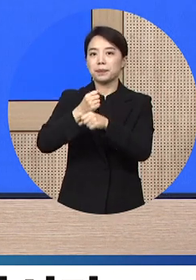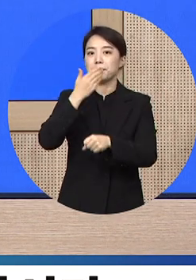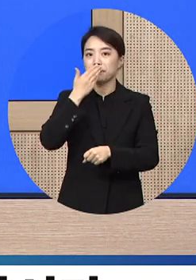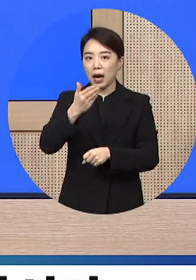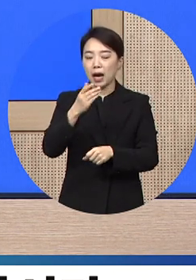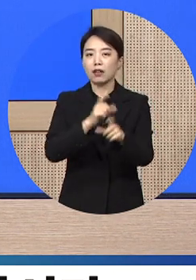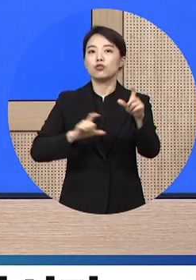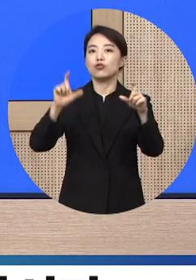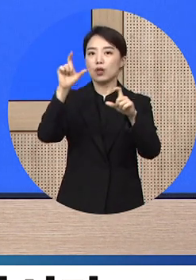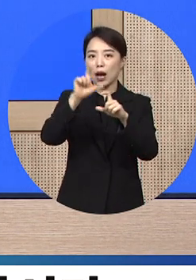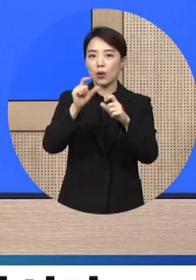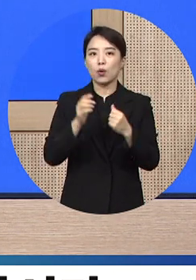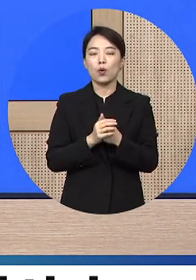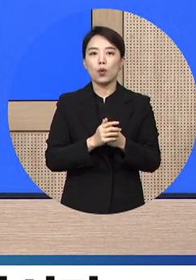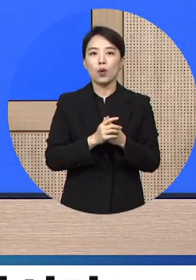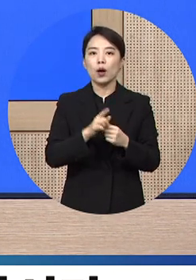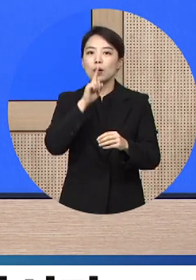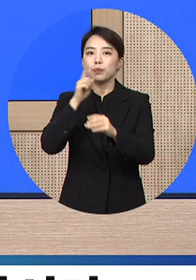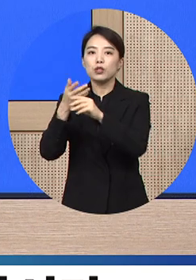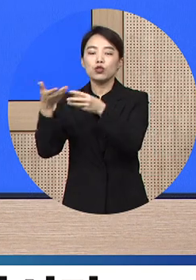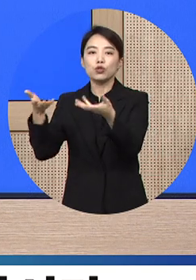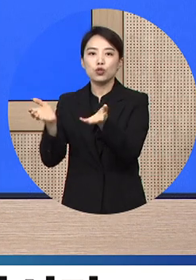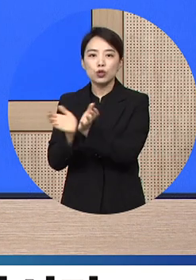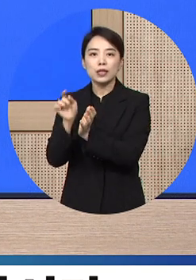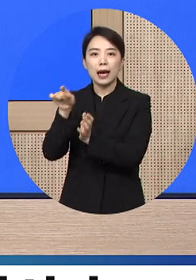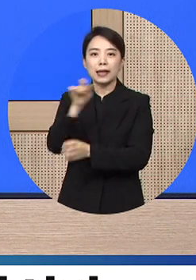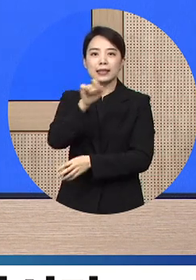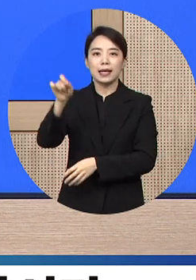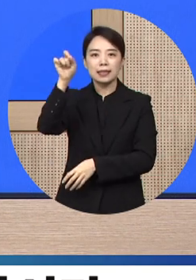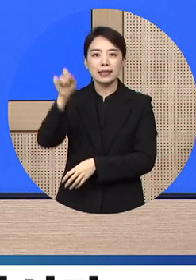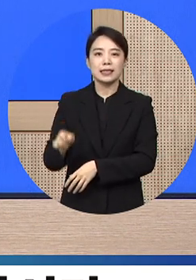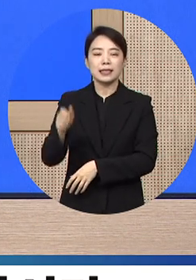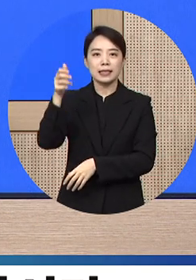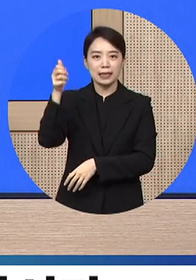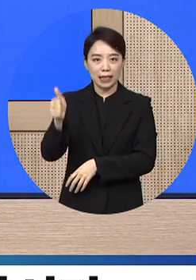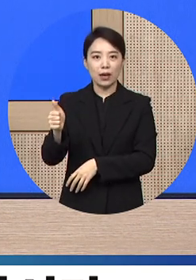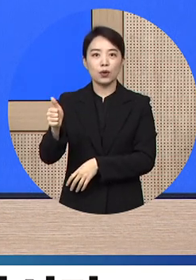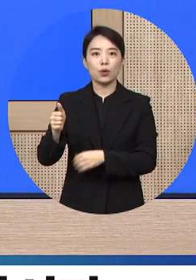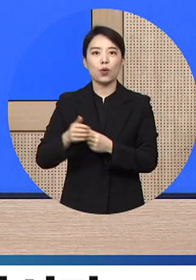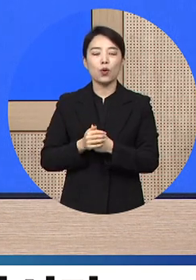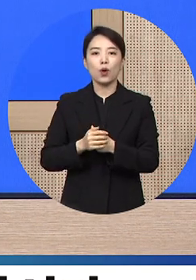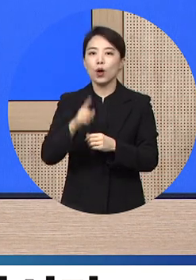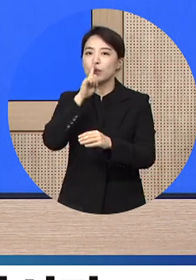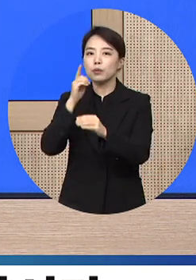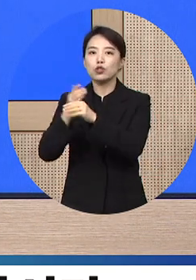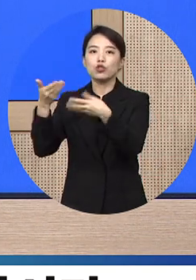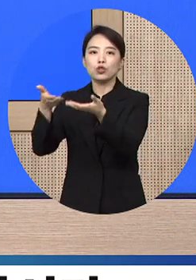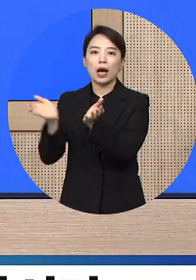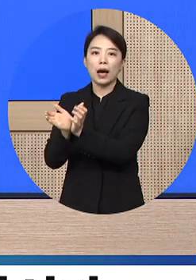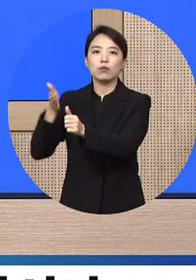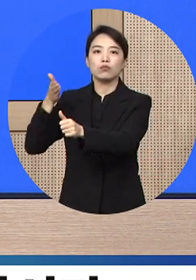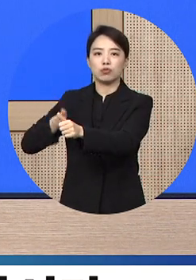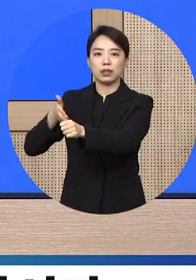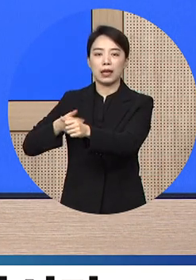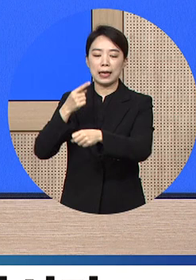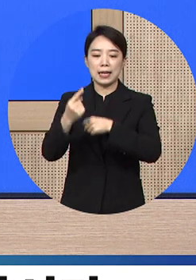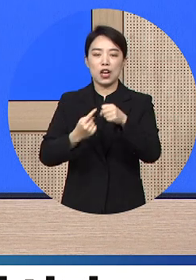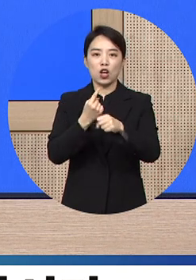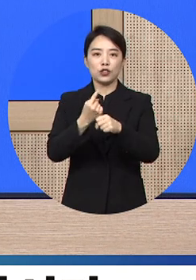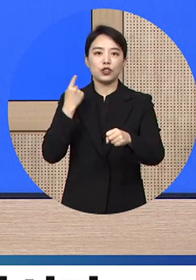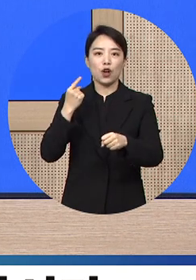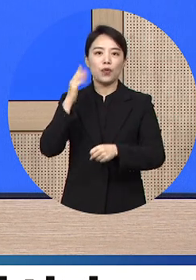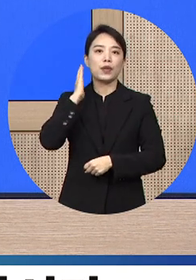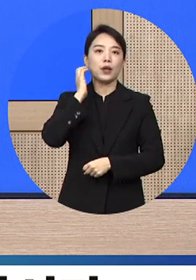덧붙여 민주당 소속 광역 자치단체장으로 민주당에 호소합니다. 1년 전